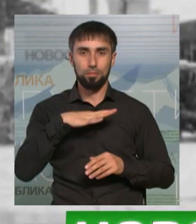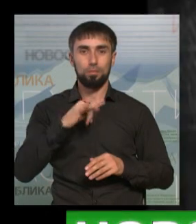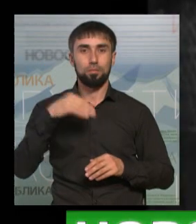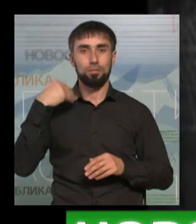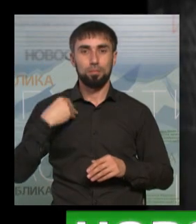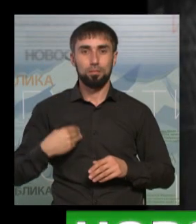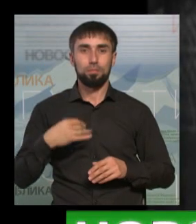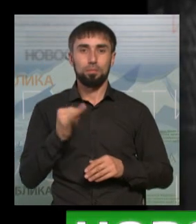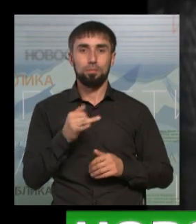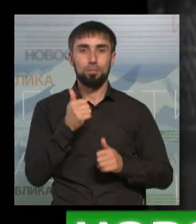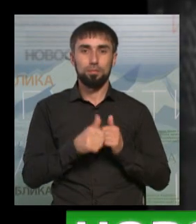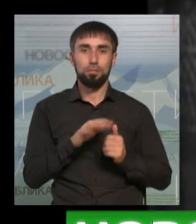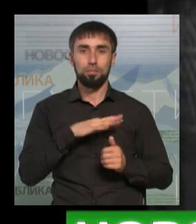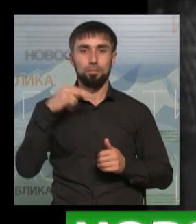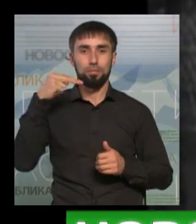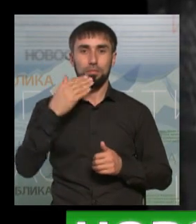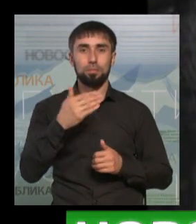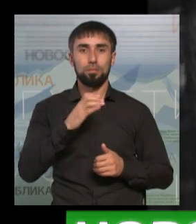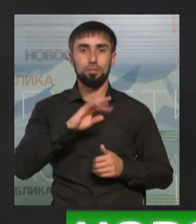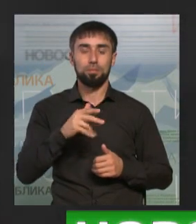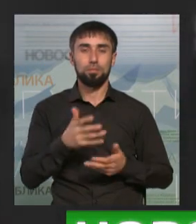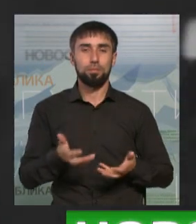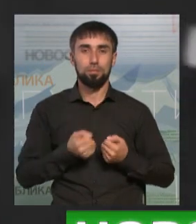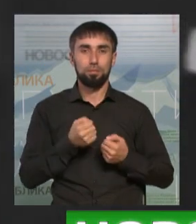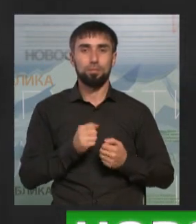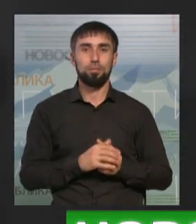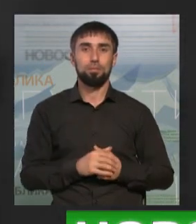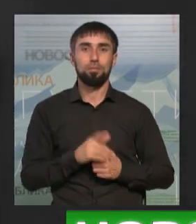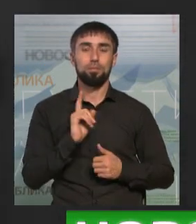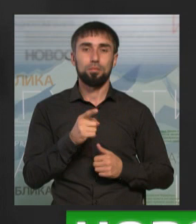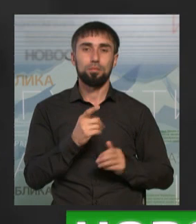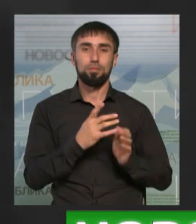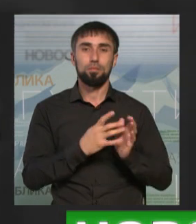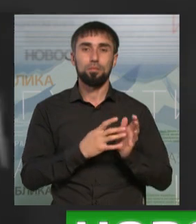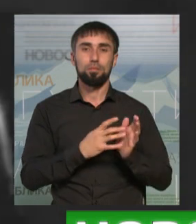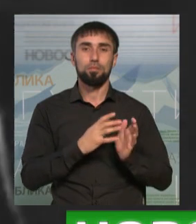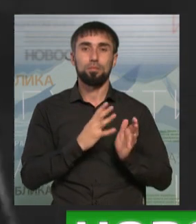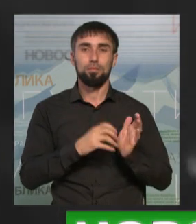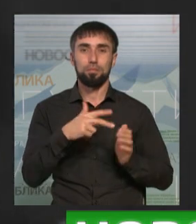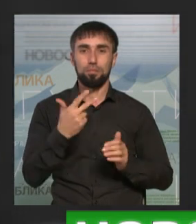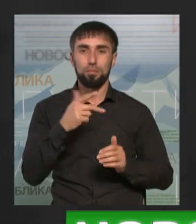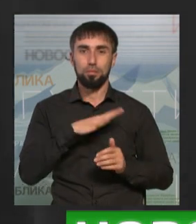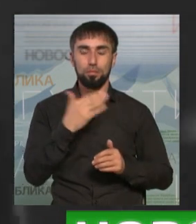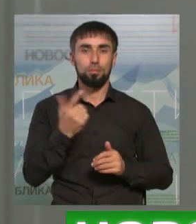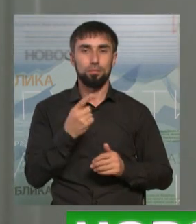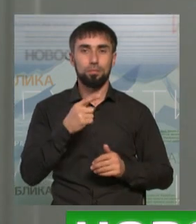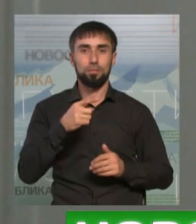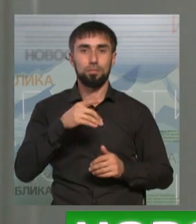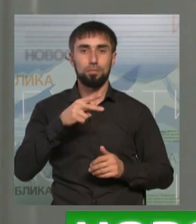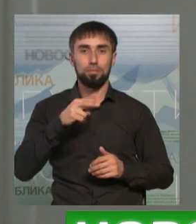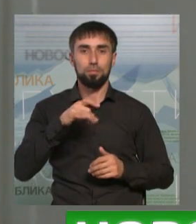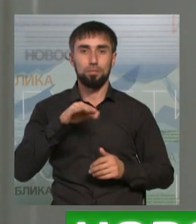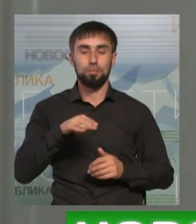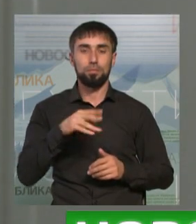и продолжал поддерживать свой литературный стиль. В 1933 стал первым русским нобелевским лауреатом по литературе. Фатима